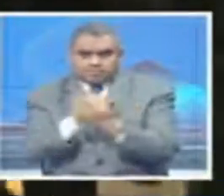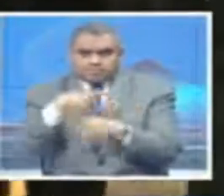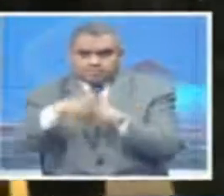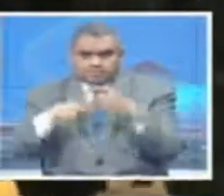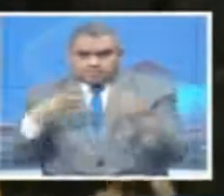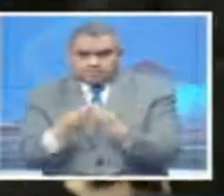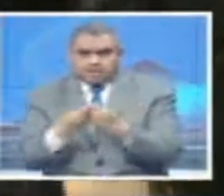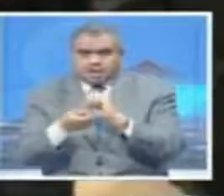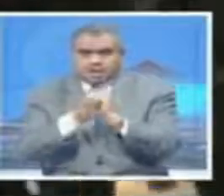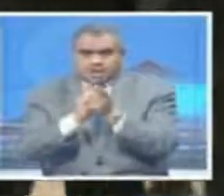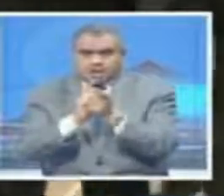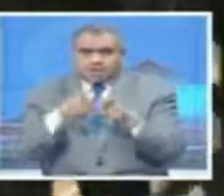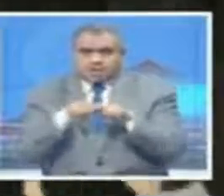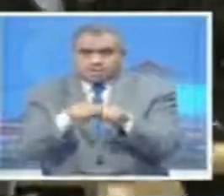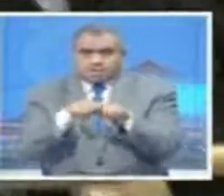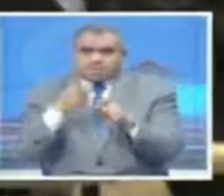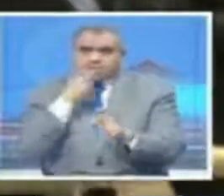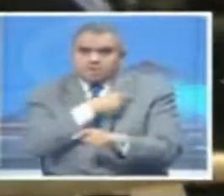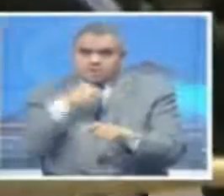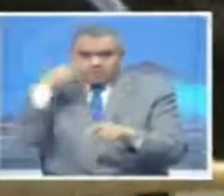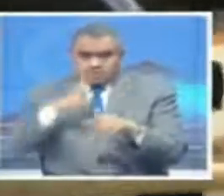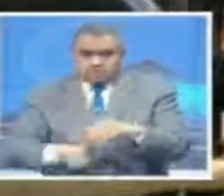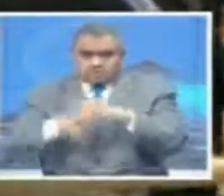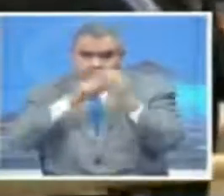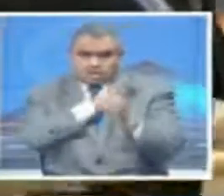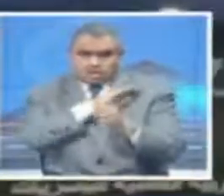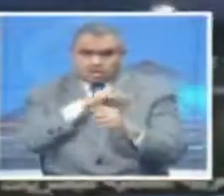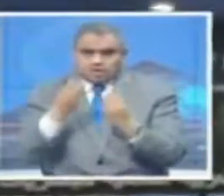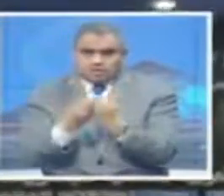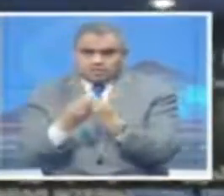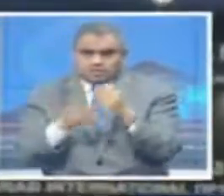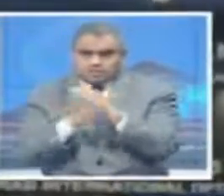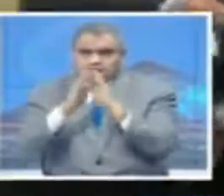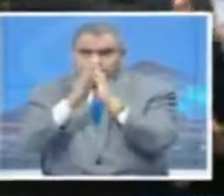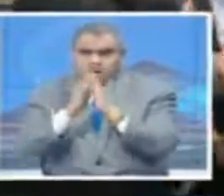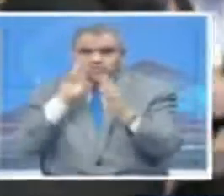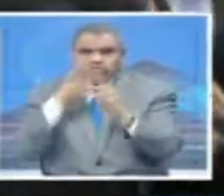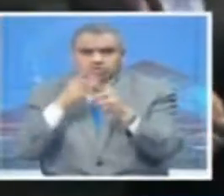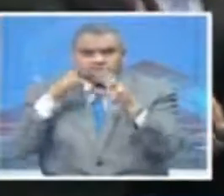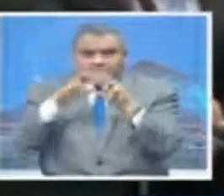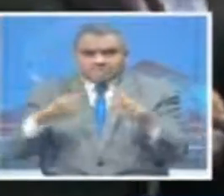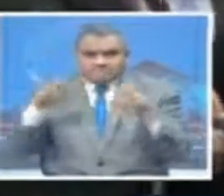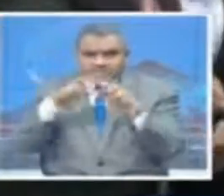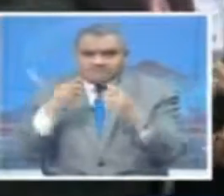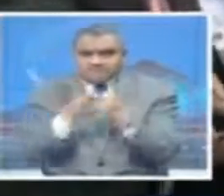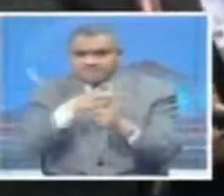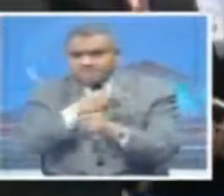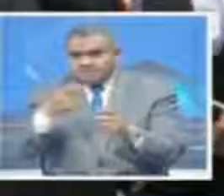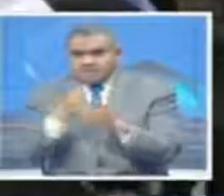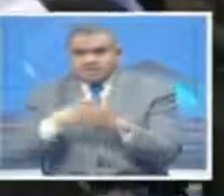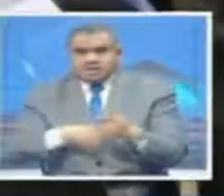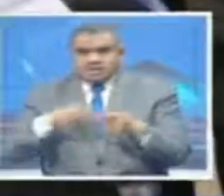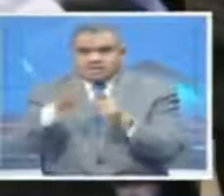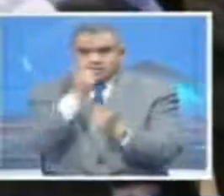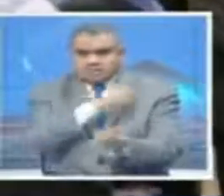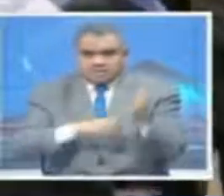فعاليات المعرض قام الفريق أول محمد زكي بتفقد جناح جمهورية مصر العربية، والذي تضمن عرض منتجات الهيئة